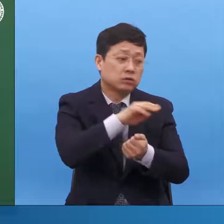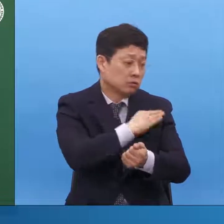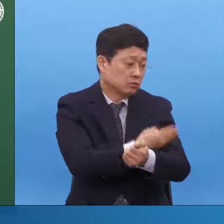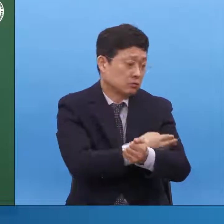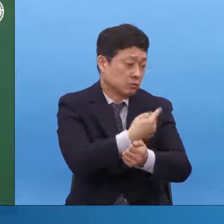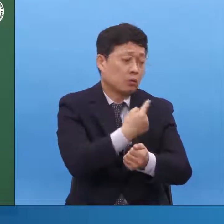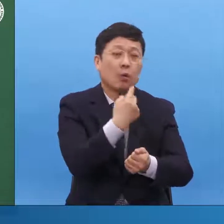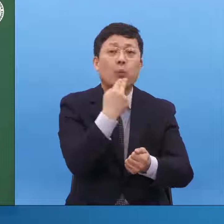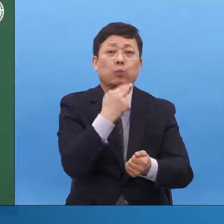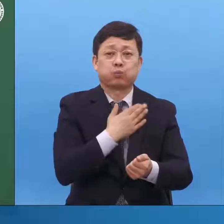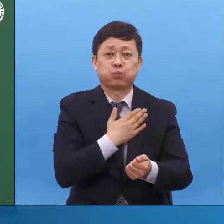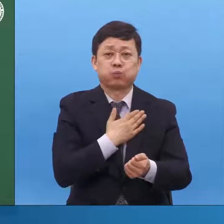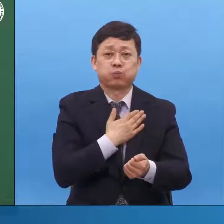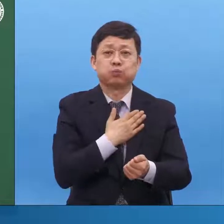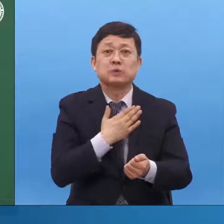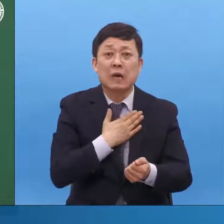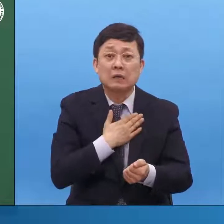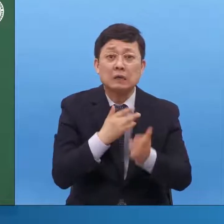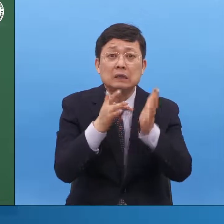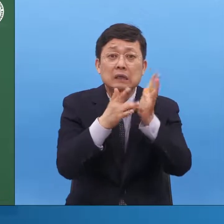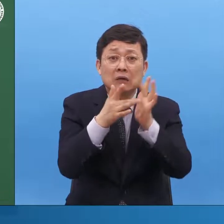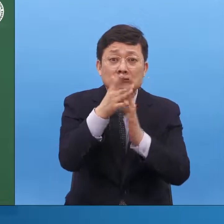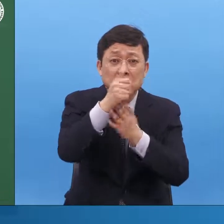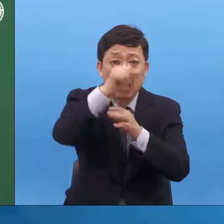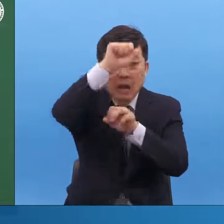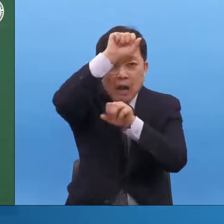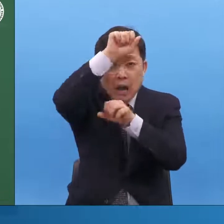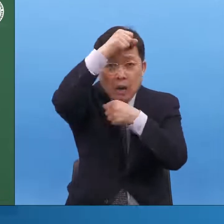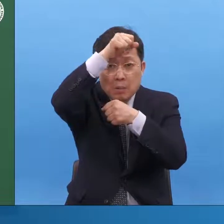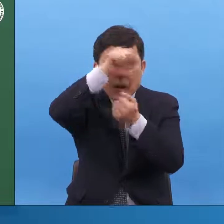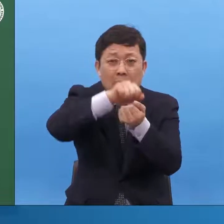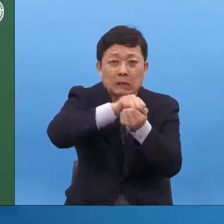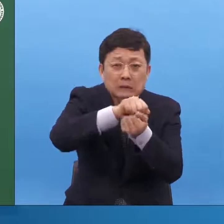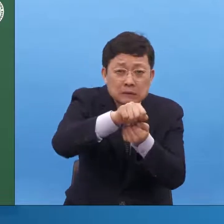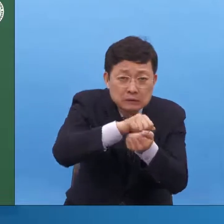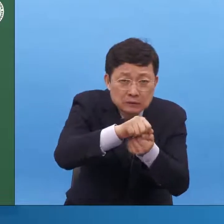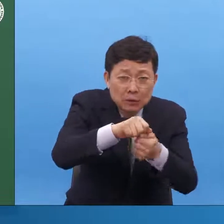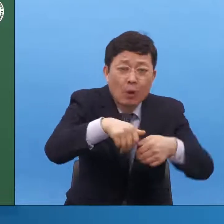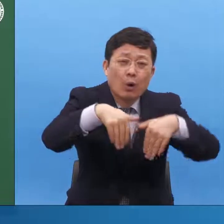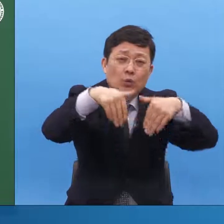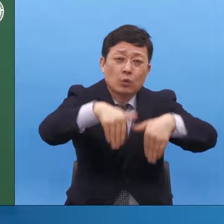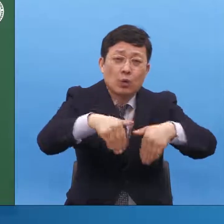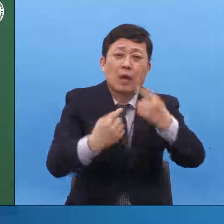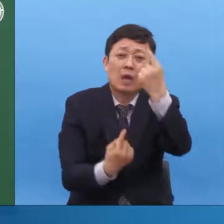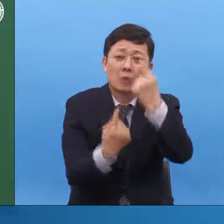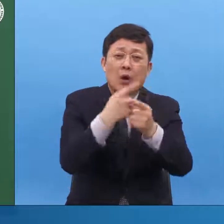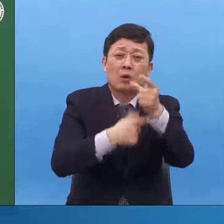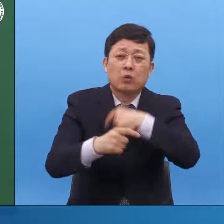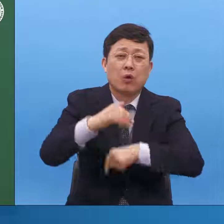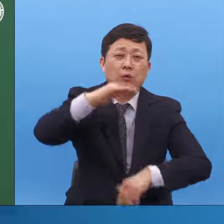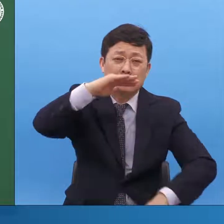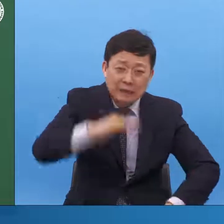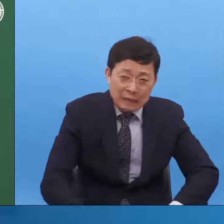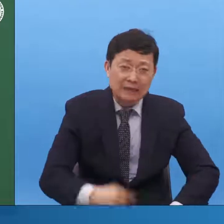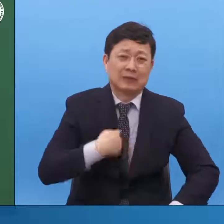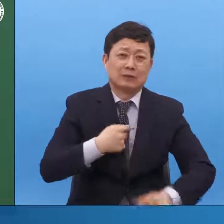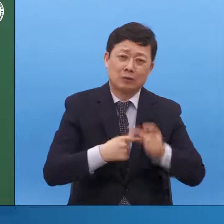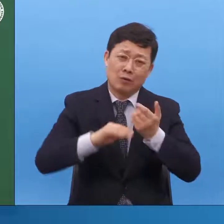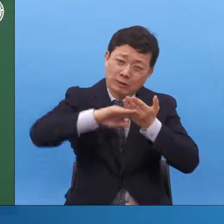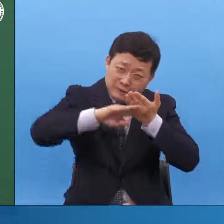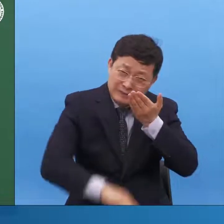for 예수님의 that. 발을 씻을 수 있는 노예의 자격도 안 된다. That I'm not even worthy to be the slave who washes Jesus'